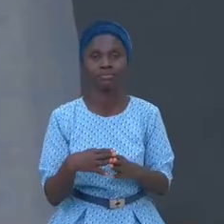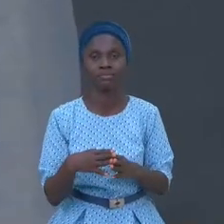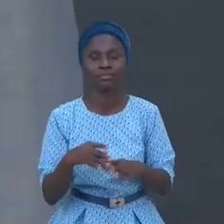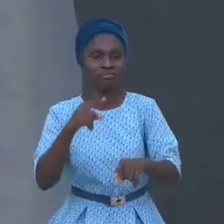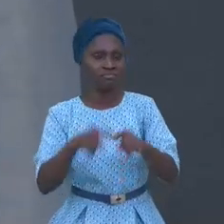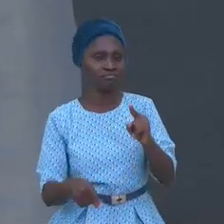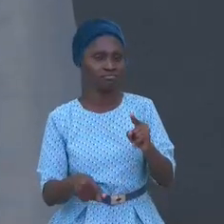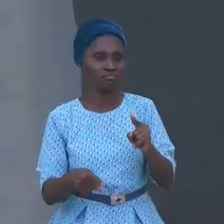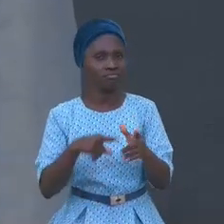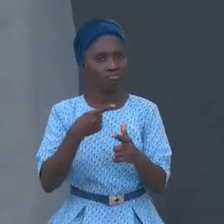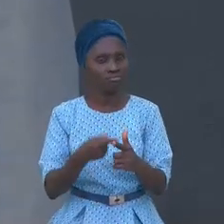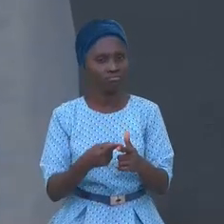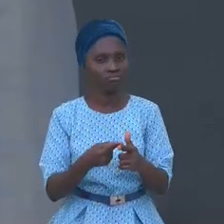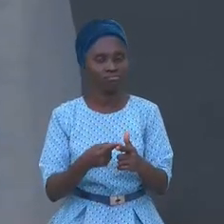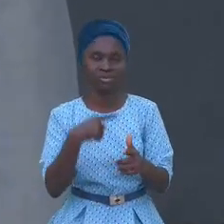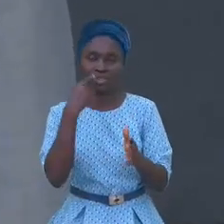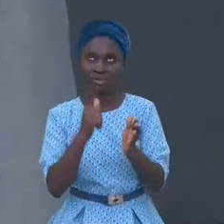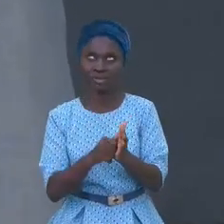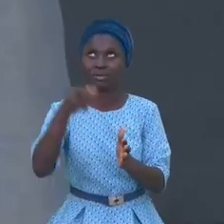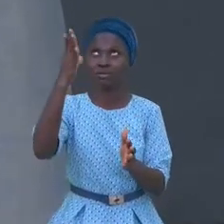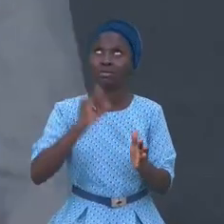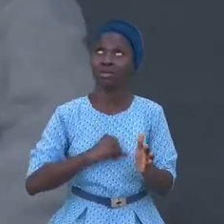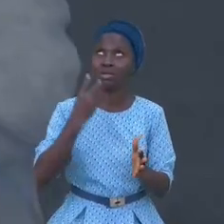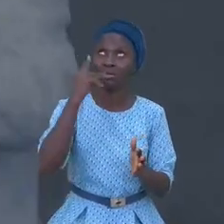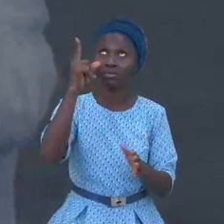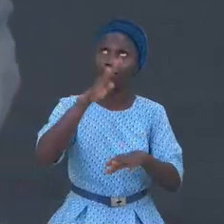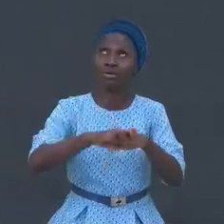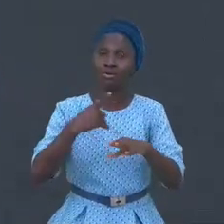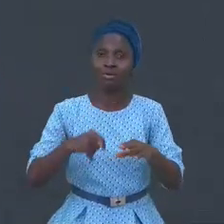Finalement, Dieu, je vois ce que tu feras pour moi.